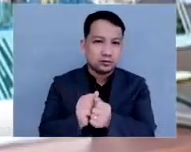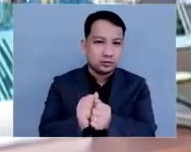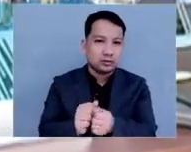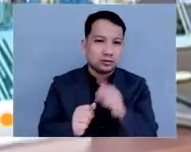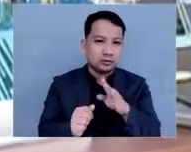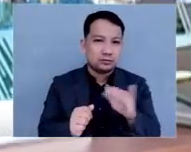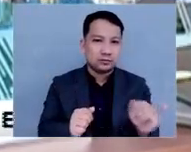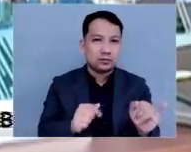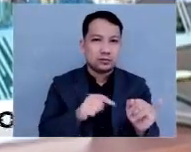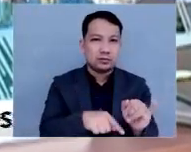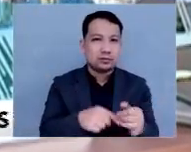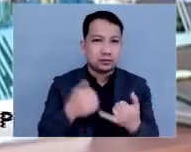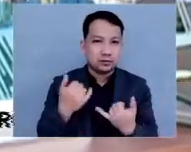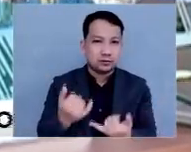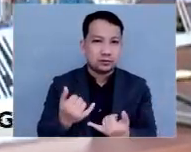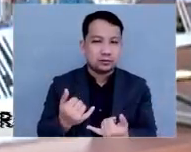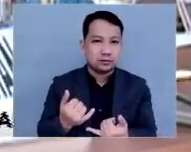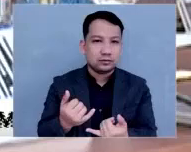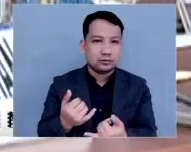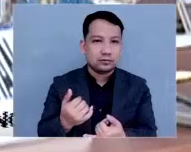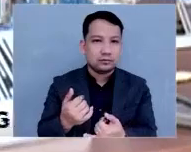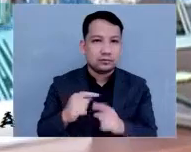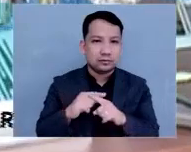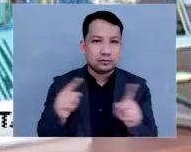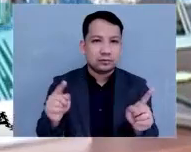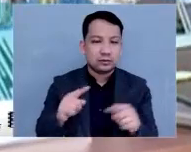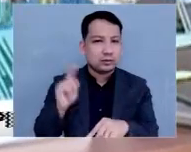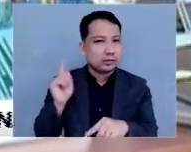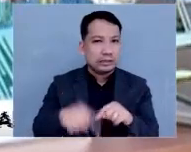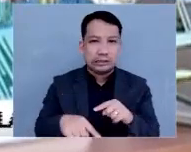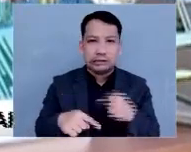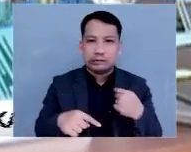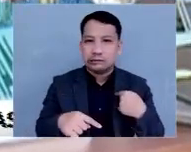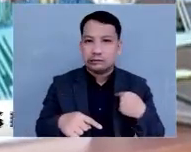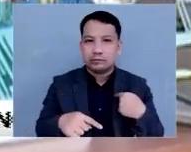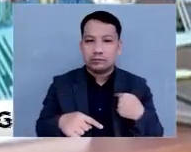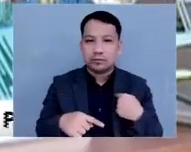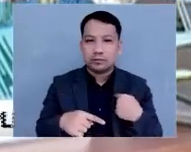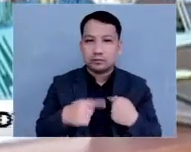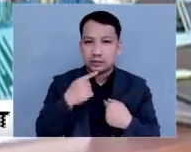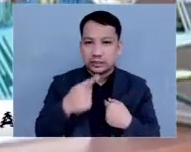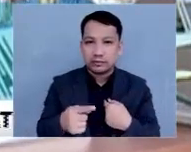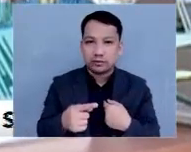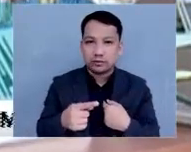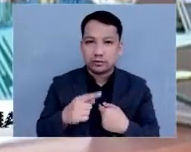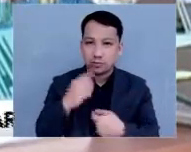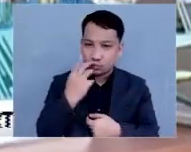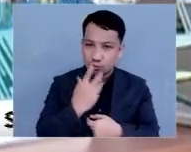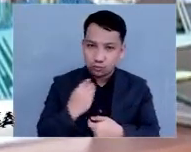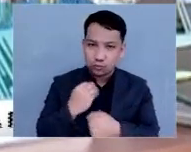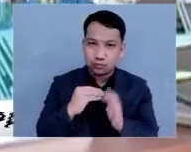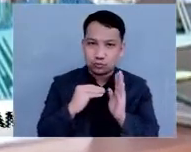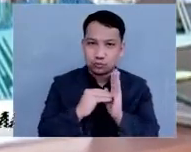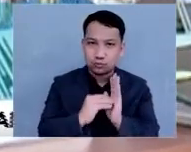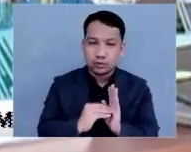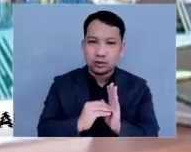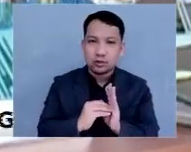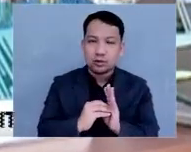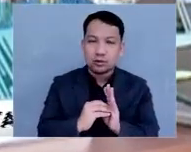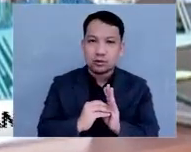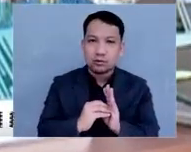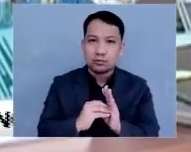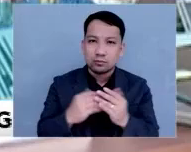pero as of this time sir I'm sorry cannot still Uh um state um